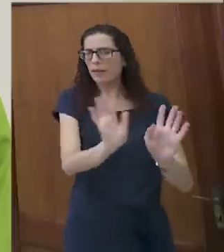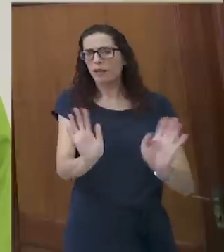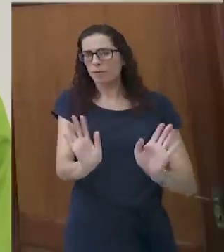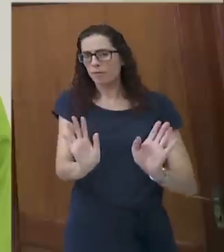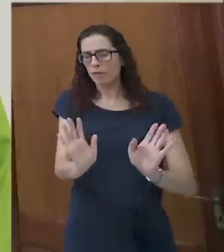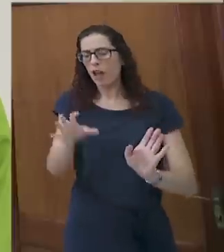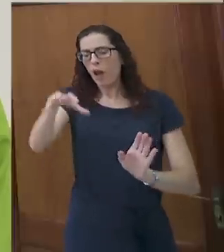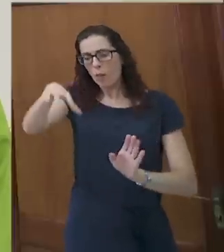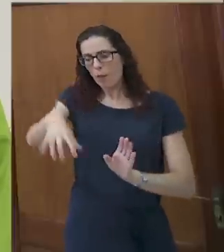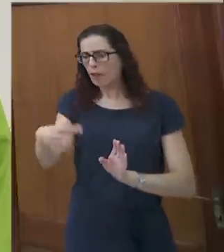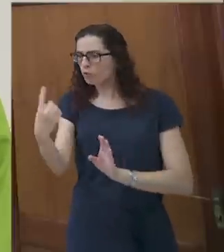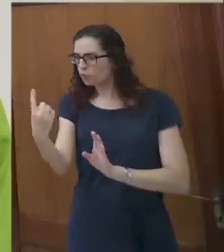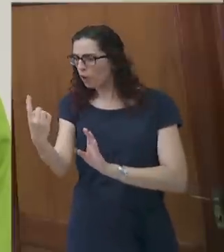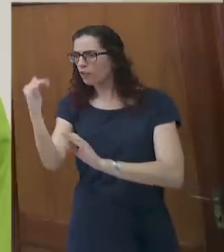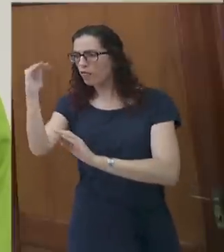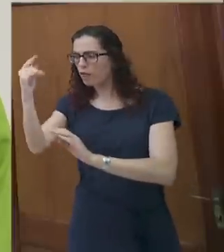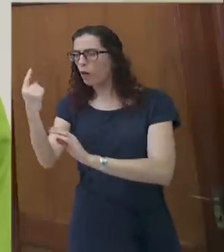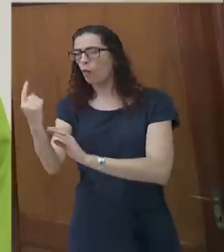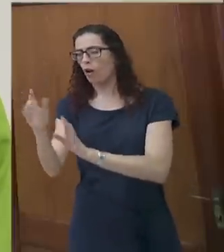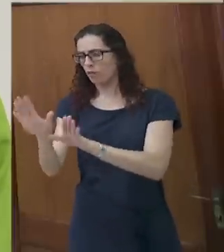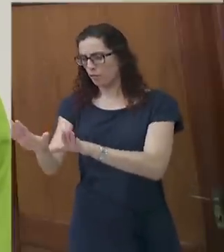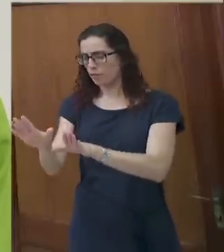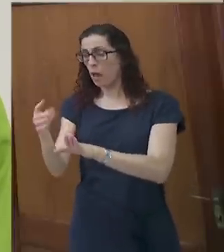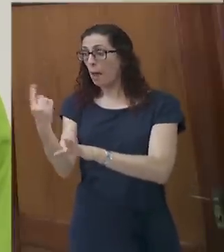F'kull belt li fiha tmorru jilqgħukom